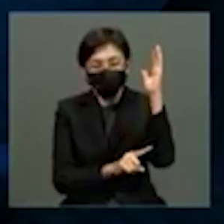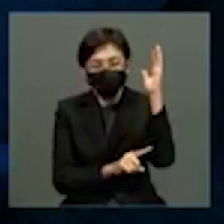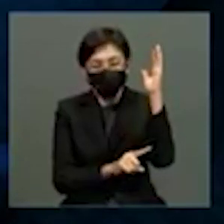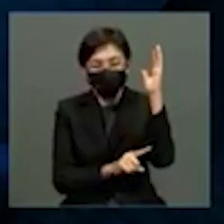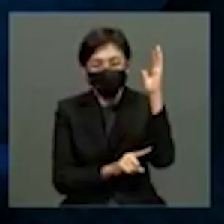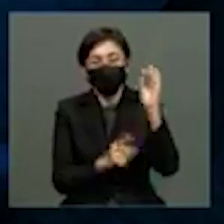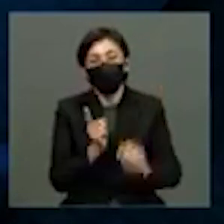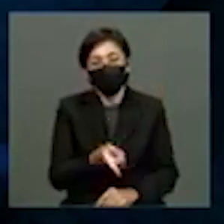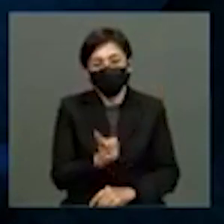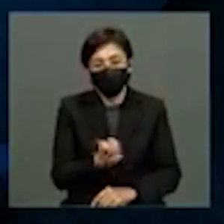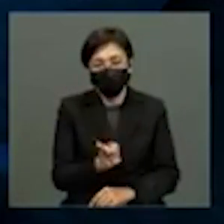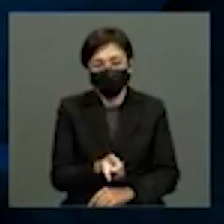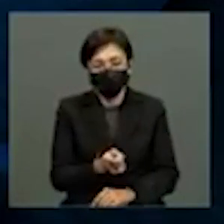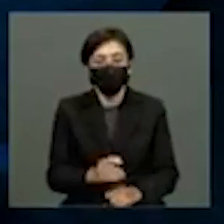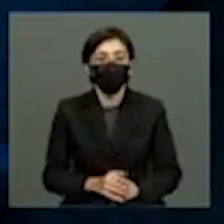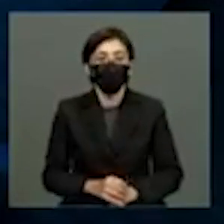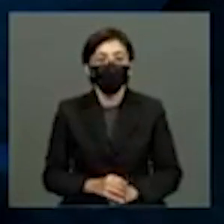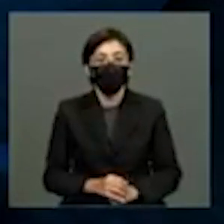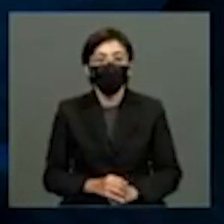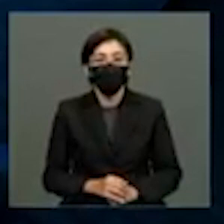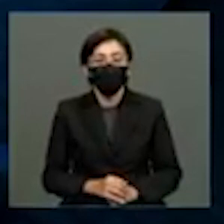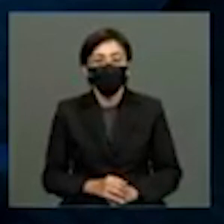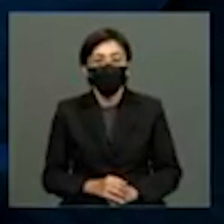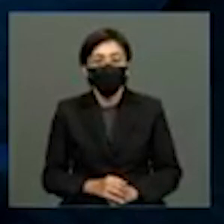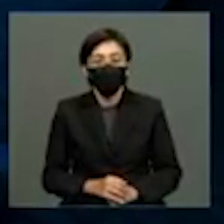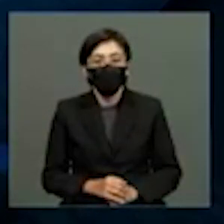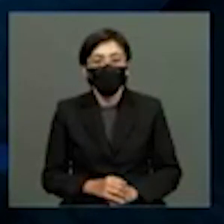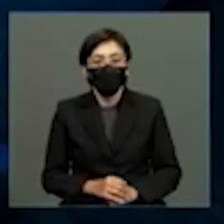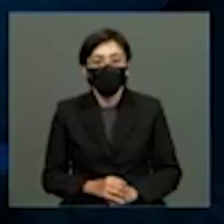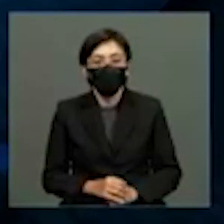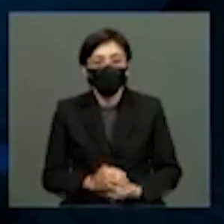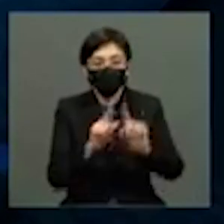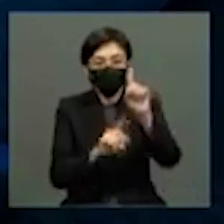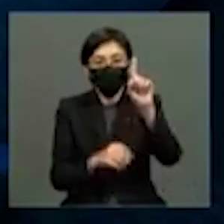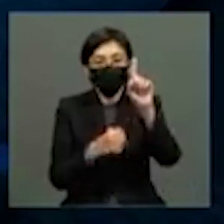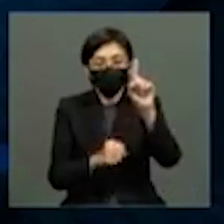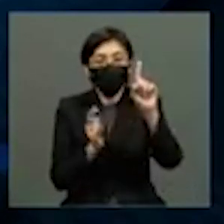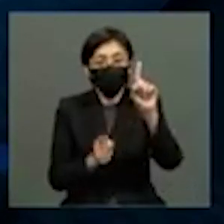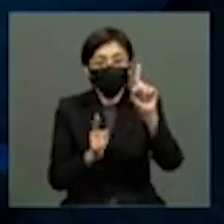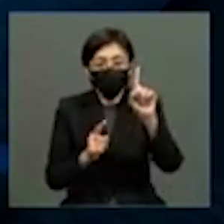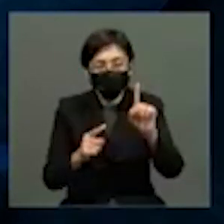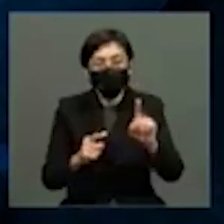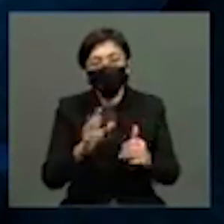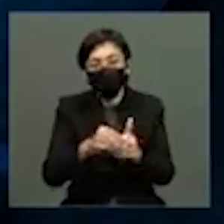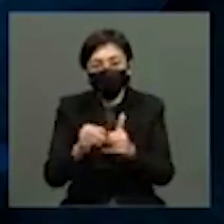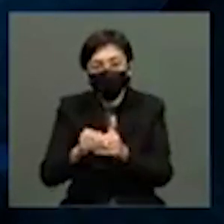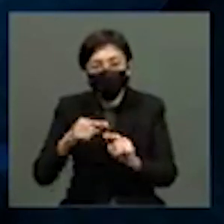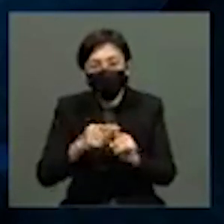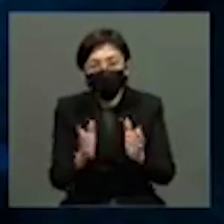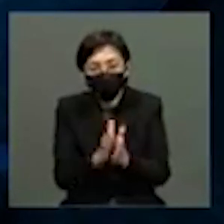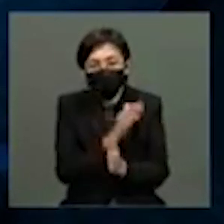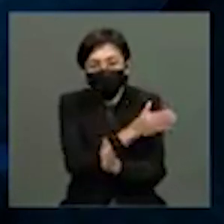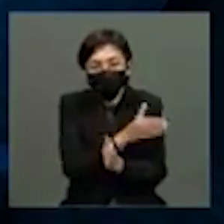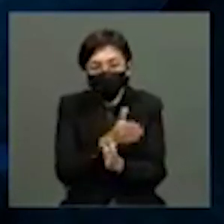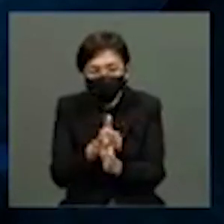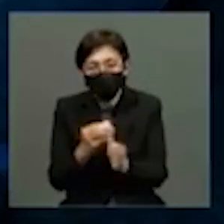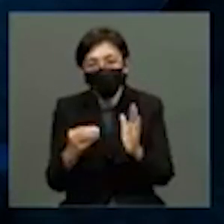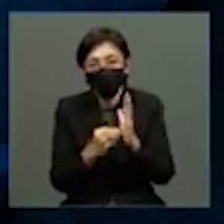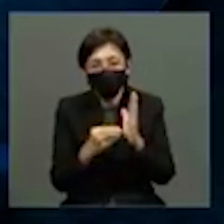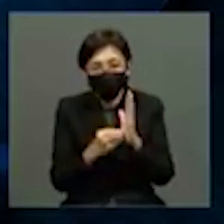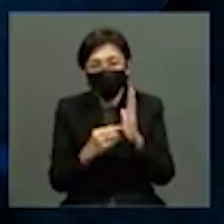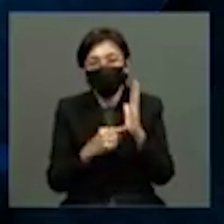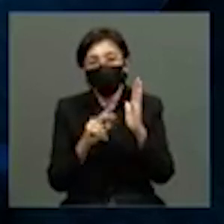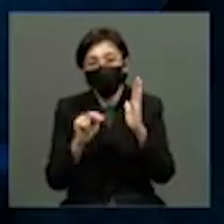ชอันนี้คงเดิมนะครับส่วนสะสมครับ10อันดับยังคงเดิมทุกจังหวัดนะครับกรุงเทพมหานครนนท